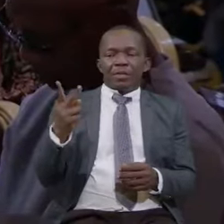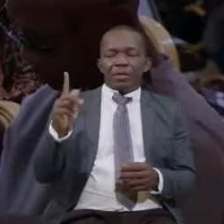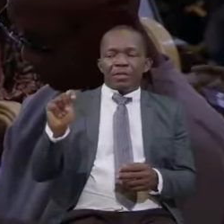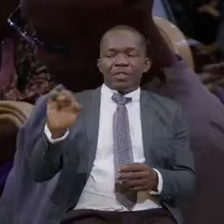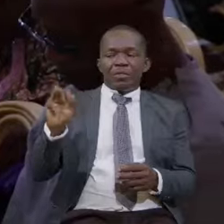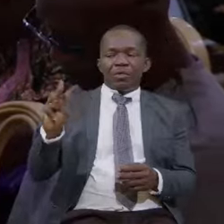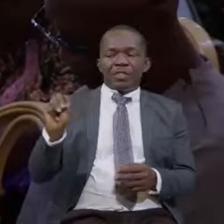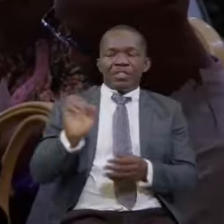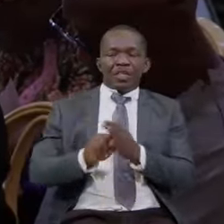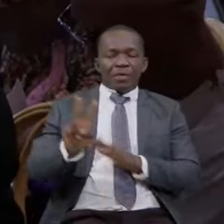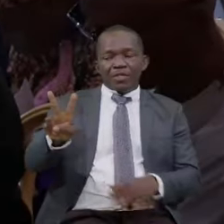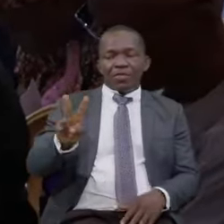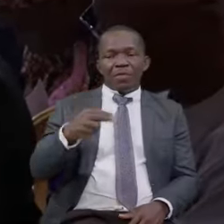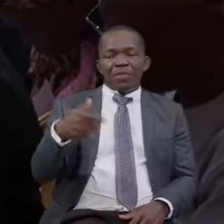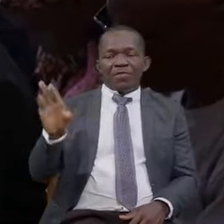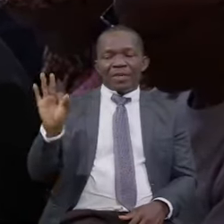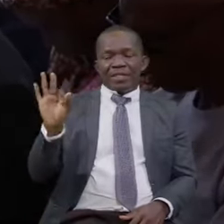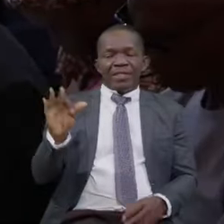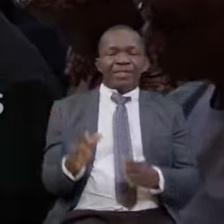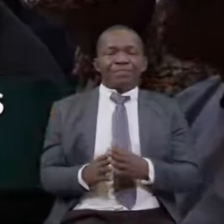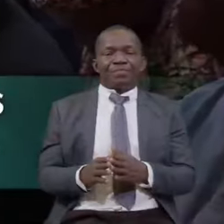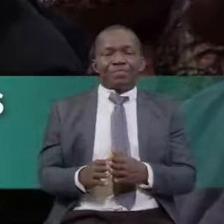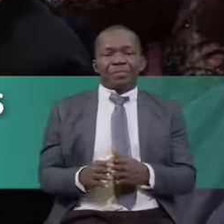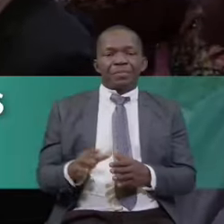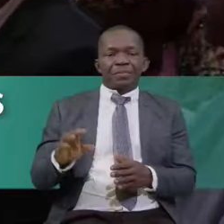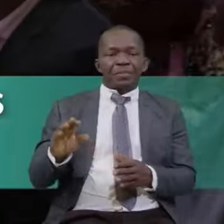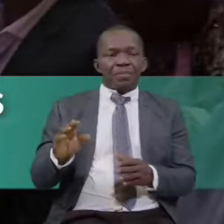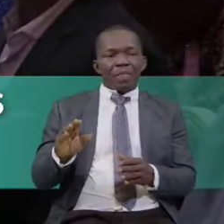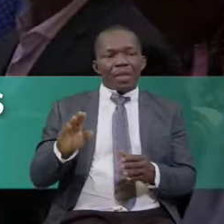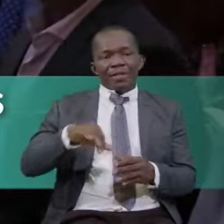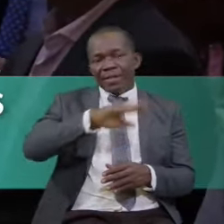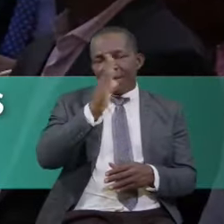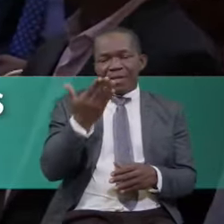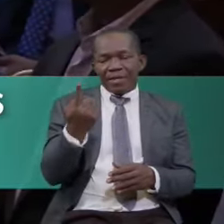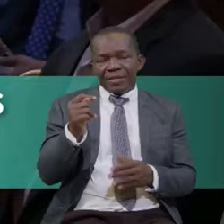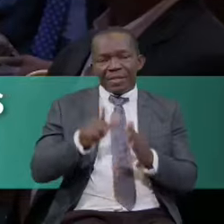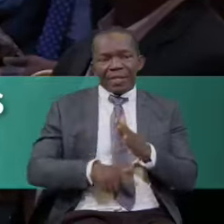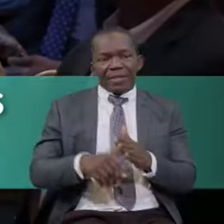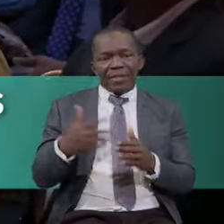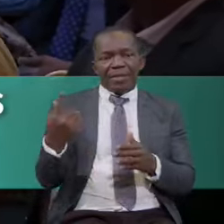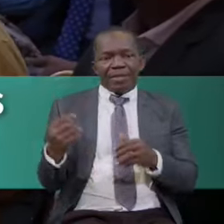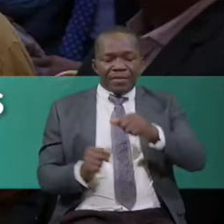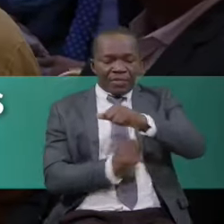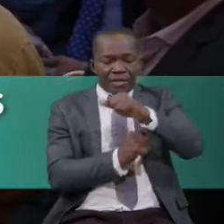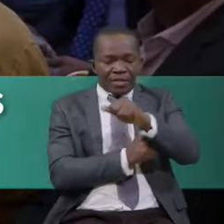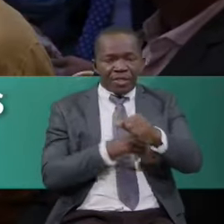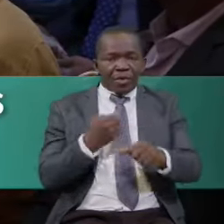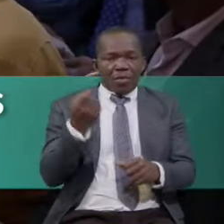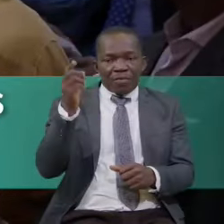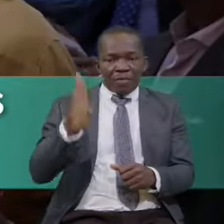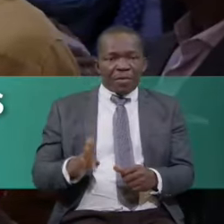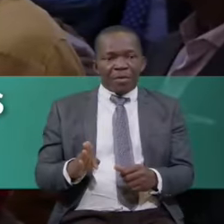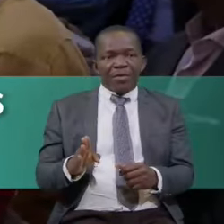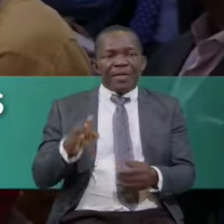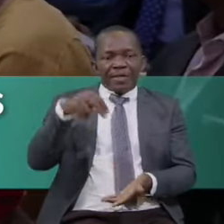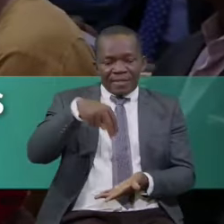fondement néanmoins le solide fondement de Dieu reste debout avec C nous bâtissons sur le